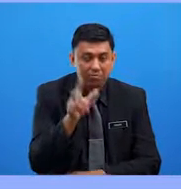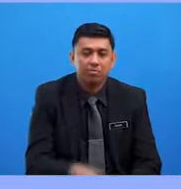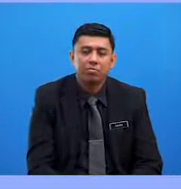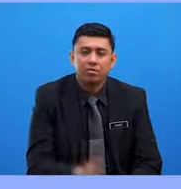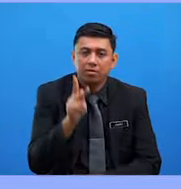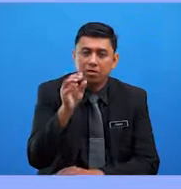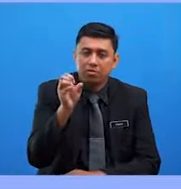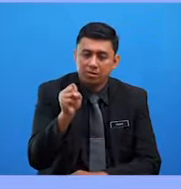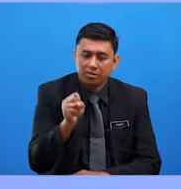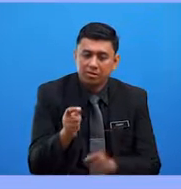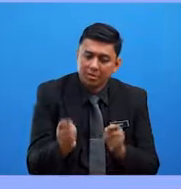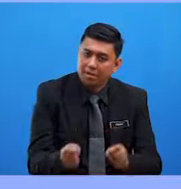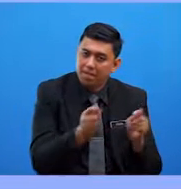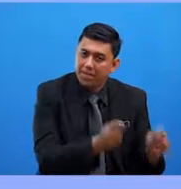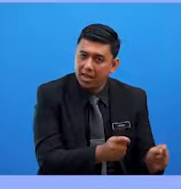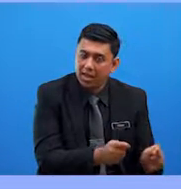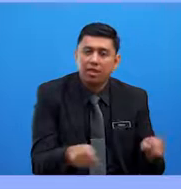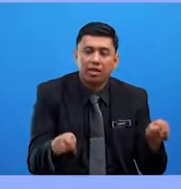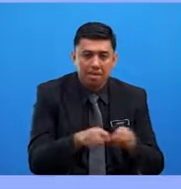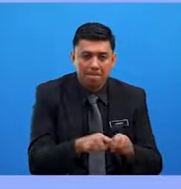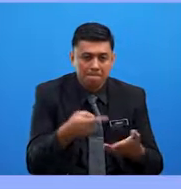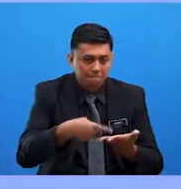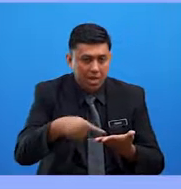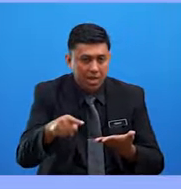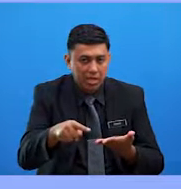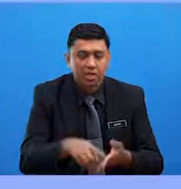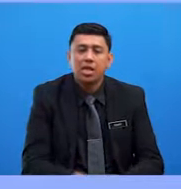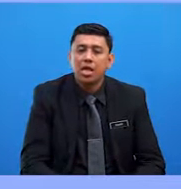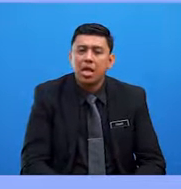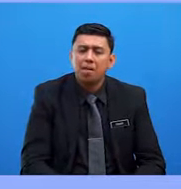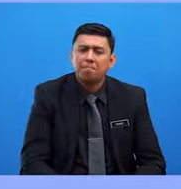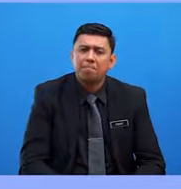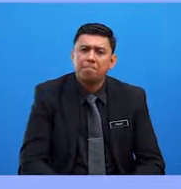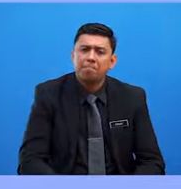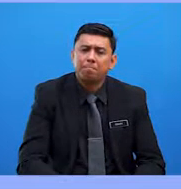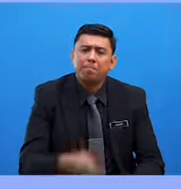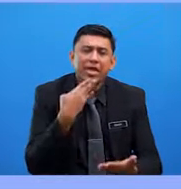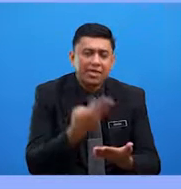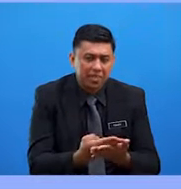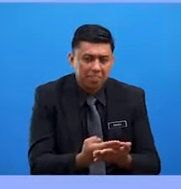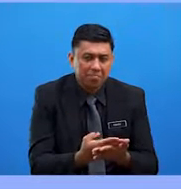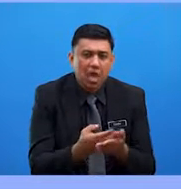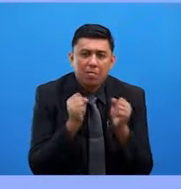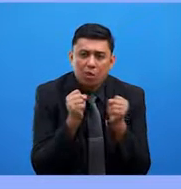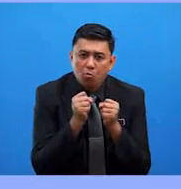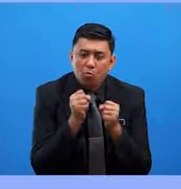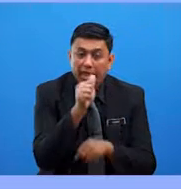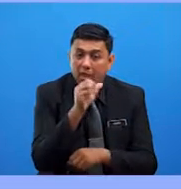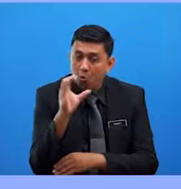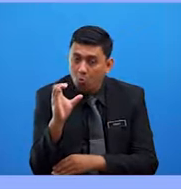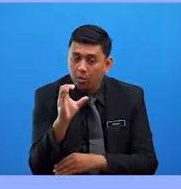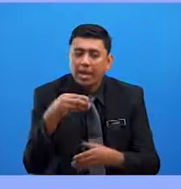kos pentadbiran seperti bayaran selenggara penghawa dingin di dalam